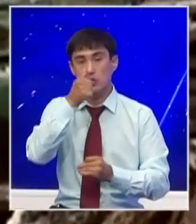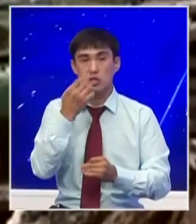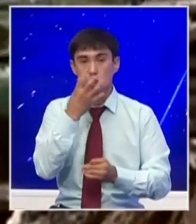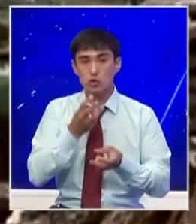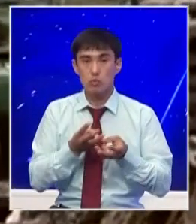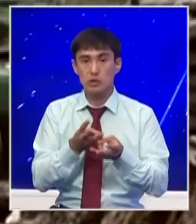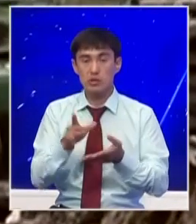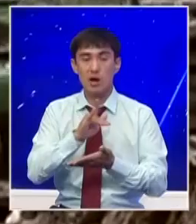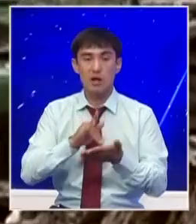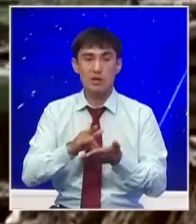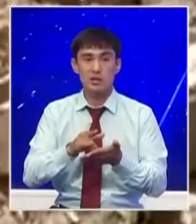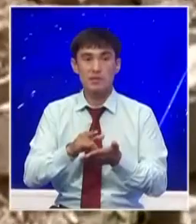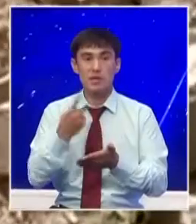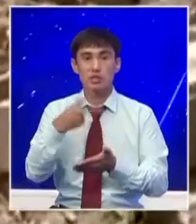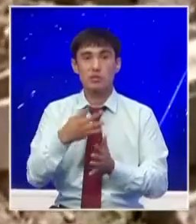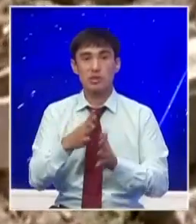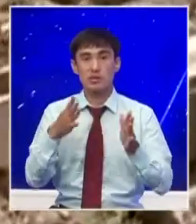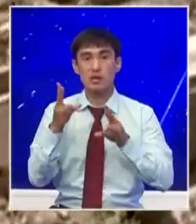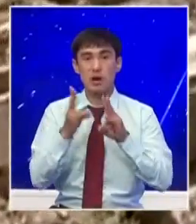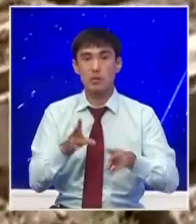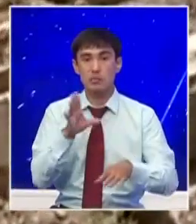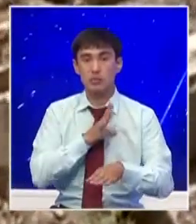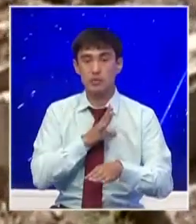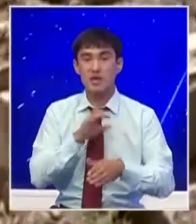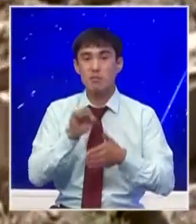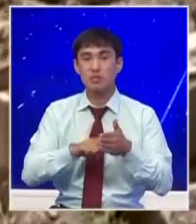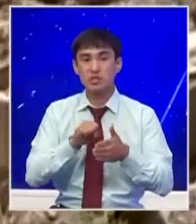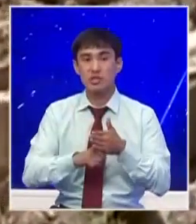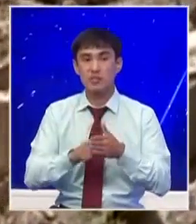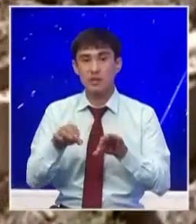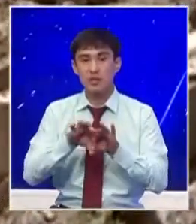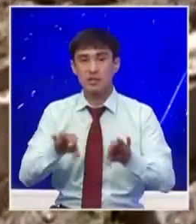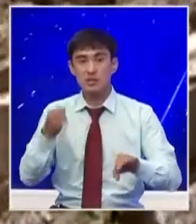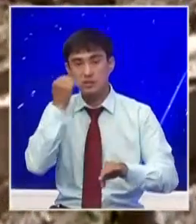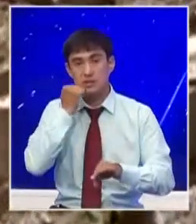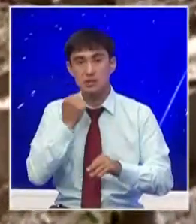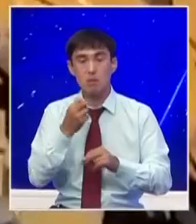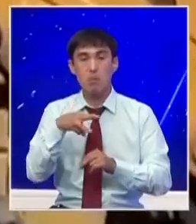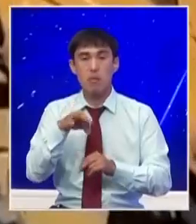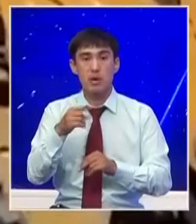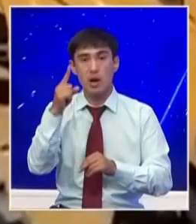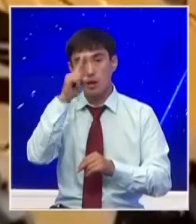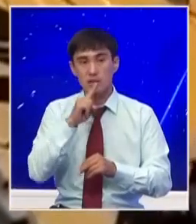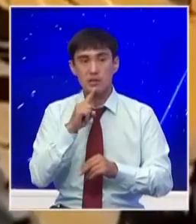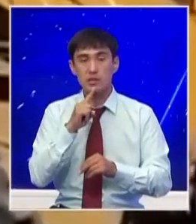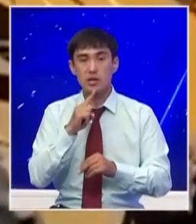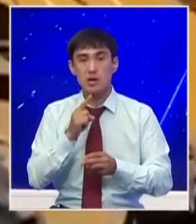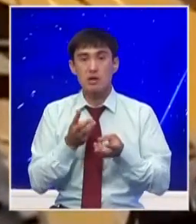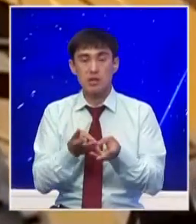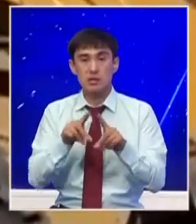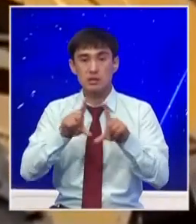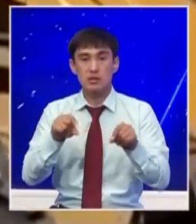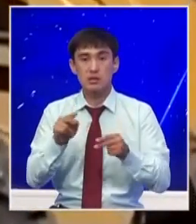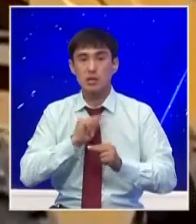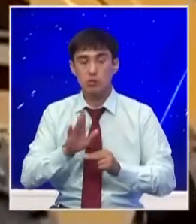маусымында қаладағы желілерде 20-дан аса апат тіркелген. Оған себеп құбырлардың тозуы. Мамыр айында 3-ші жылу қазандығы істен шыққан. Қазір сол